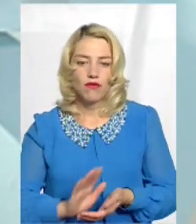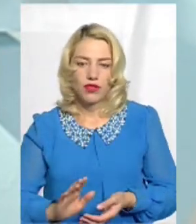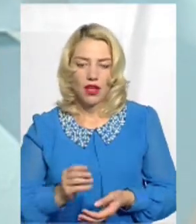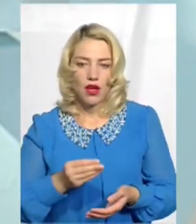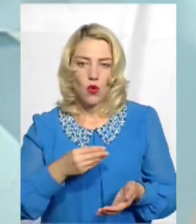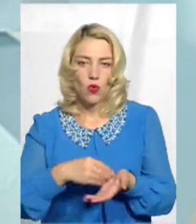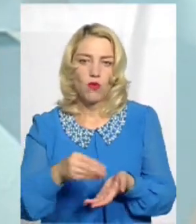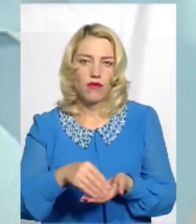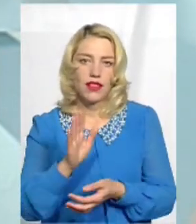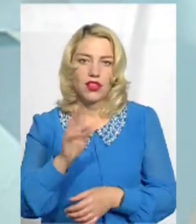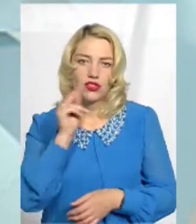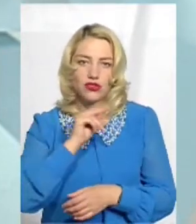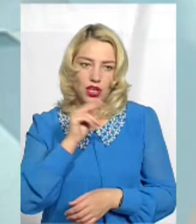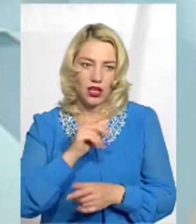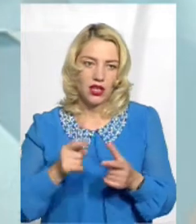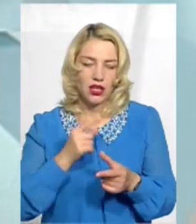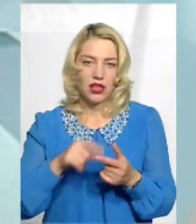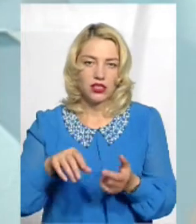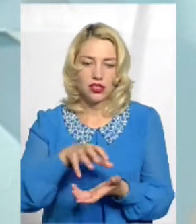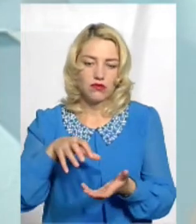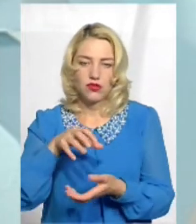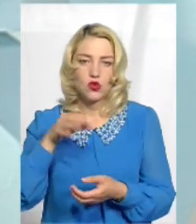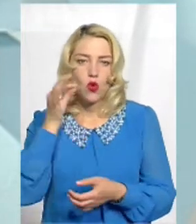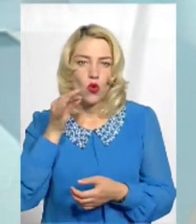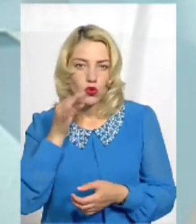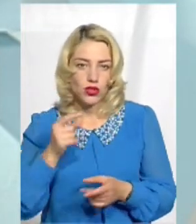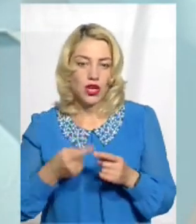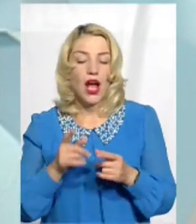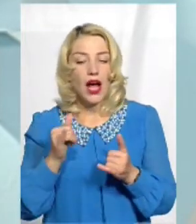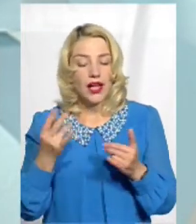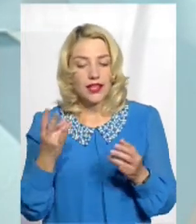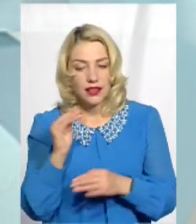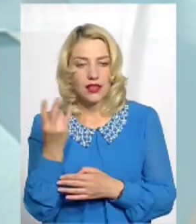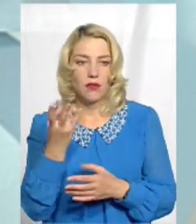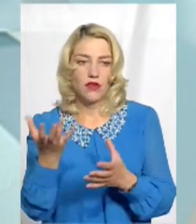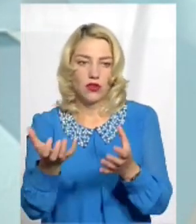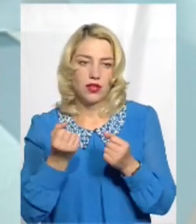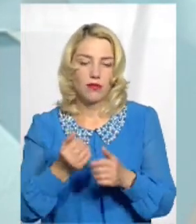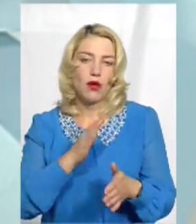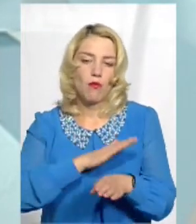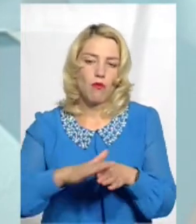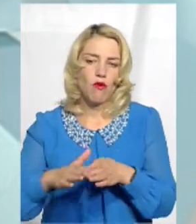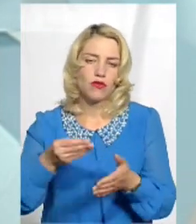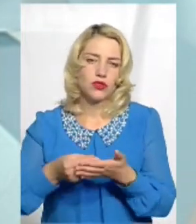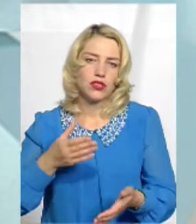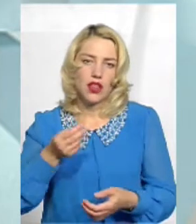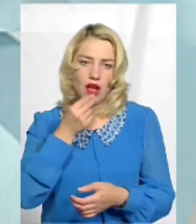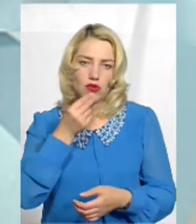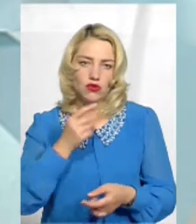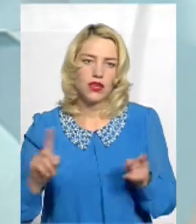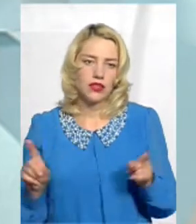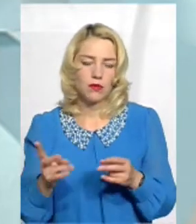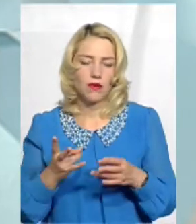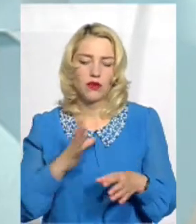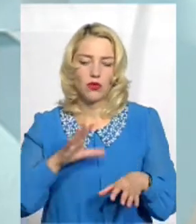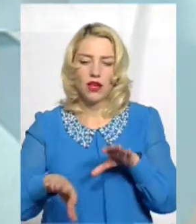купувати лише чай там, чи якісь солодощі. Дитина повинна мати можливість отримати повноцінне харчування. Ми говоримо про те, що повинен